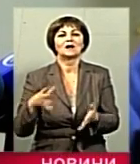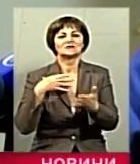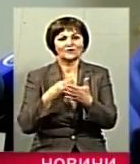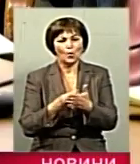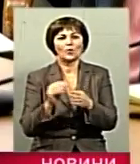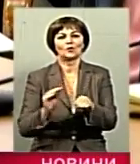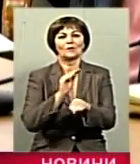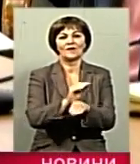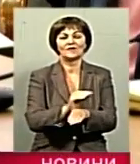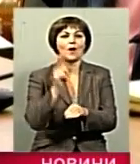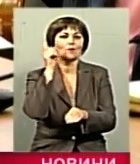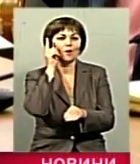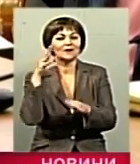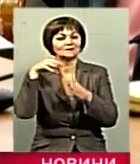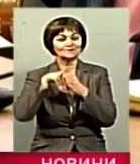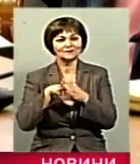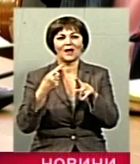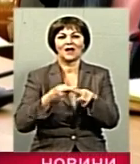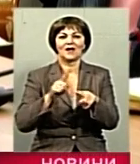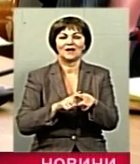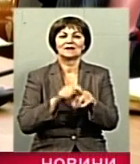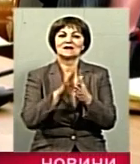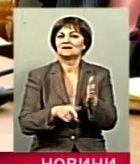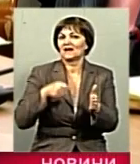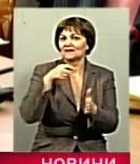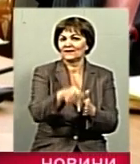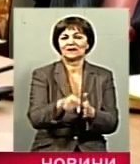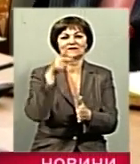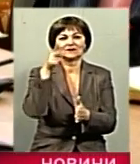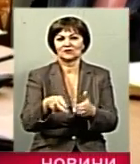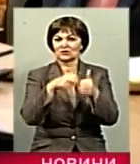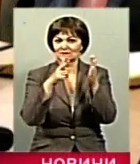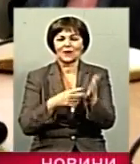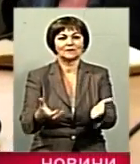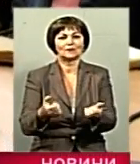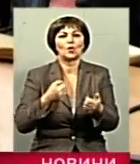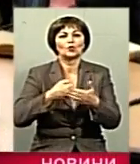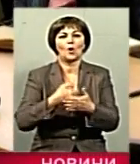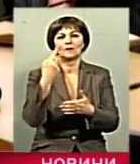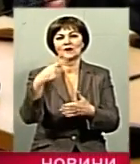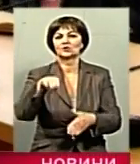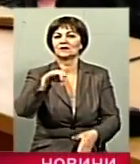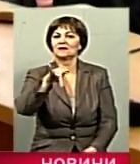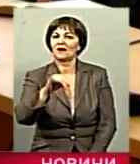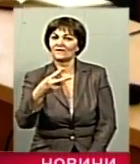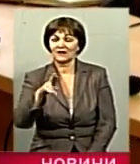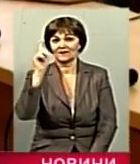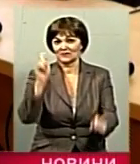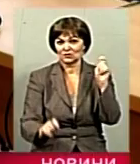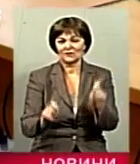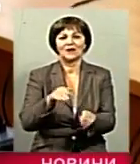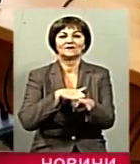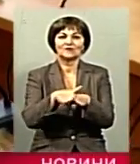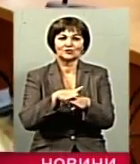мобільний додаток. Заявки на участь у творчій майстерні 2017 приймаються до 1 травня. Фестиваль відбудеться у